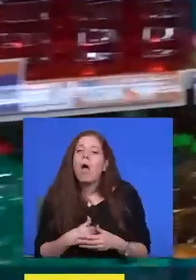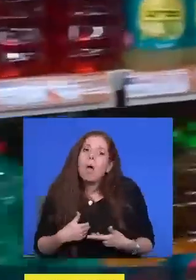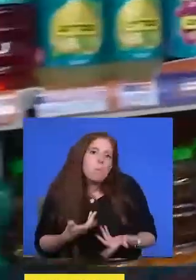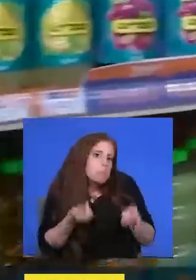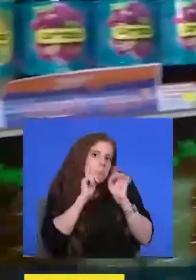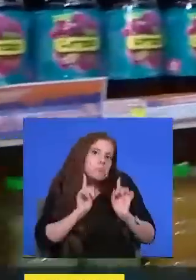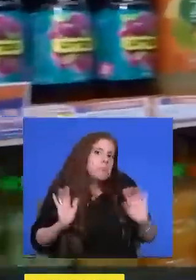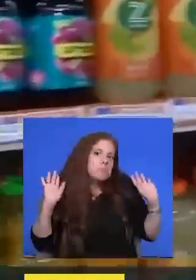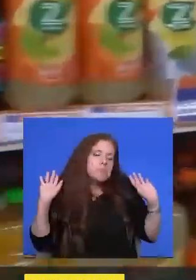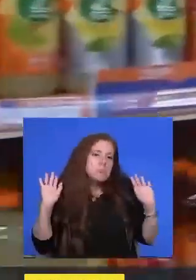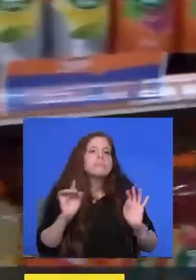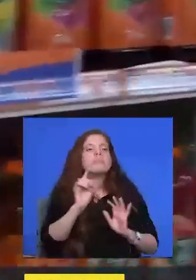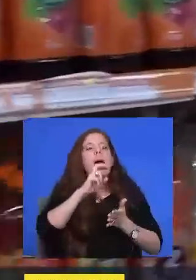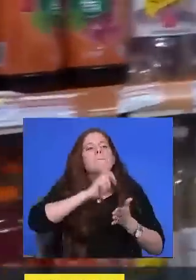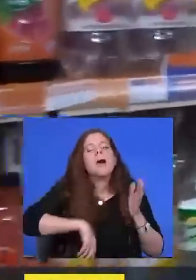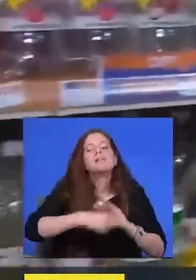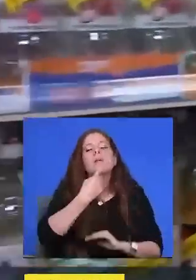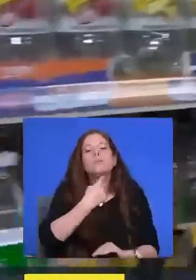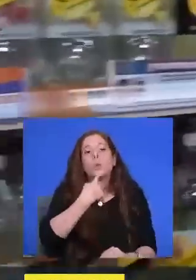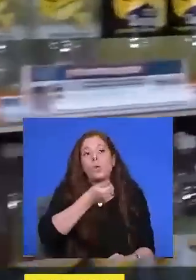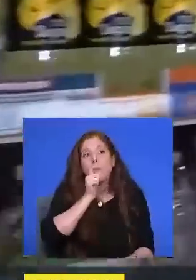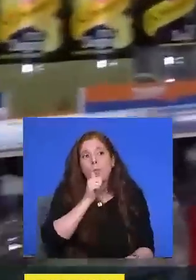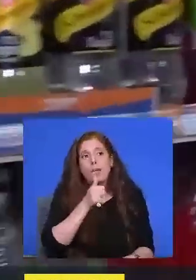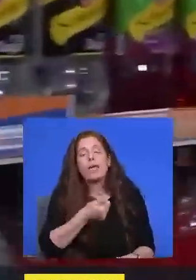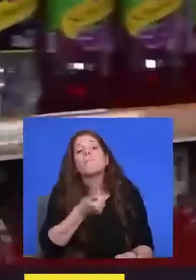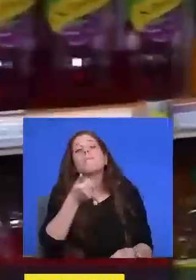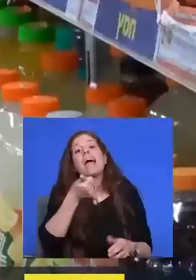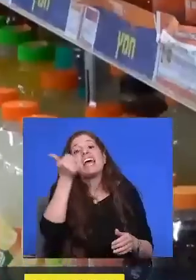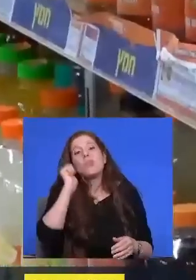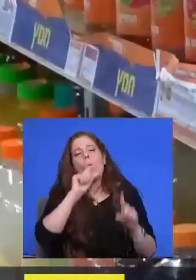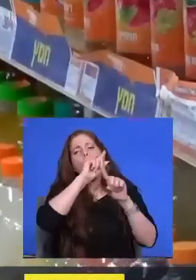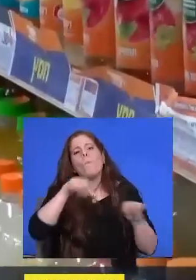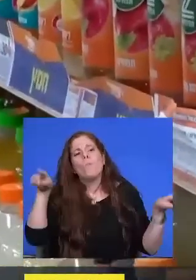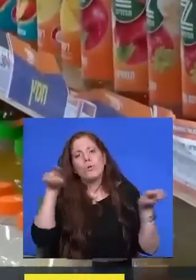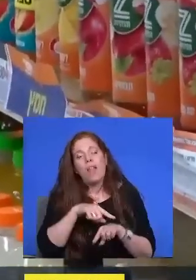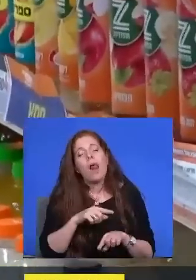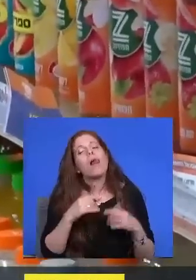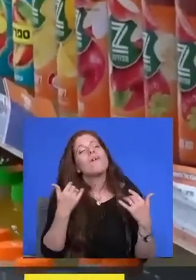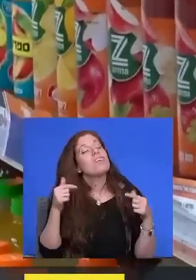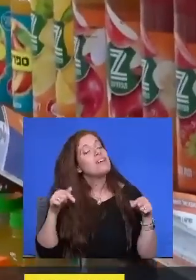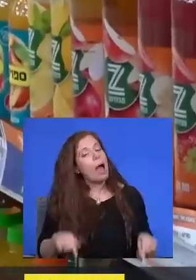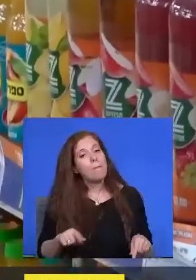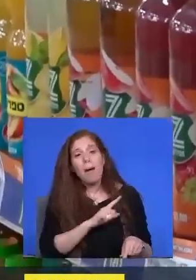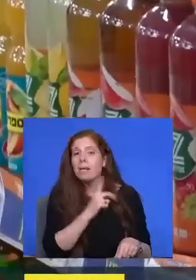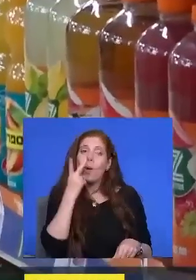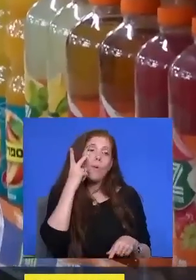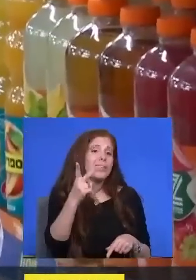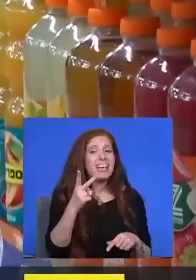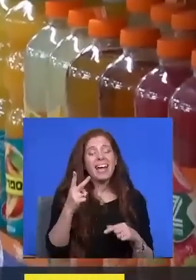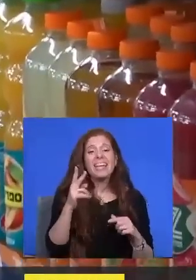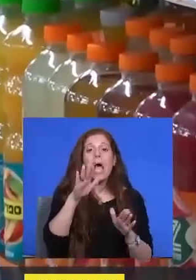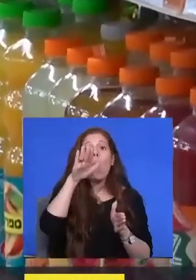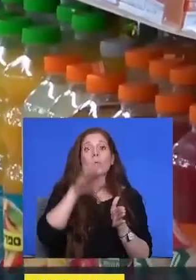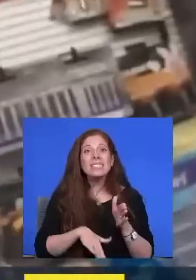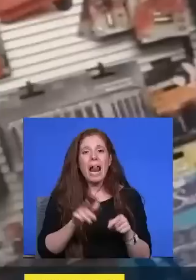לא, חשבתי שהתחילו לרדת בגלל המס. המס על המשקאות הממותקים אמנם בוטל אתמול רשמית, אבל גם הפעם אנחנו לא צפויים לראות את ההוזלה